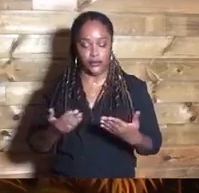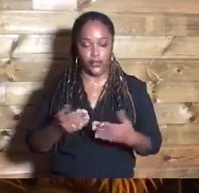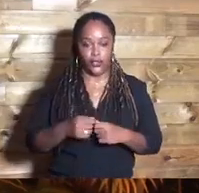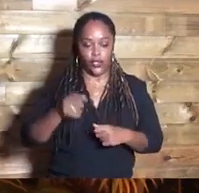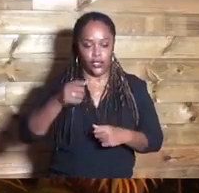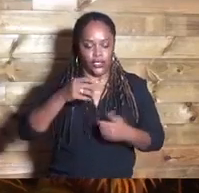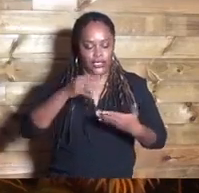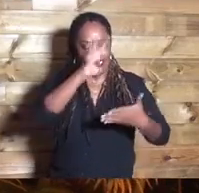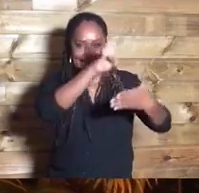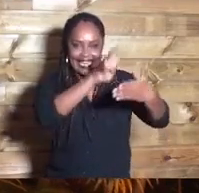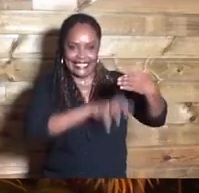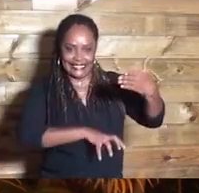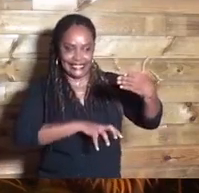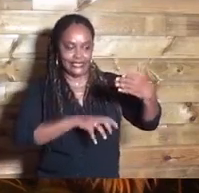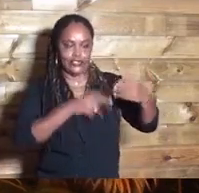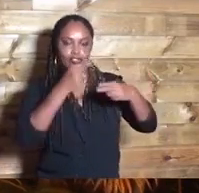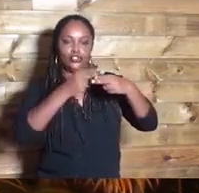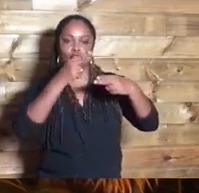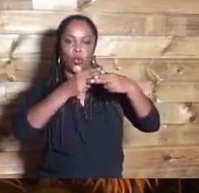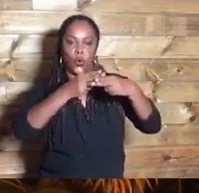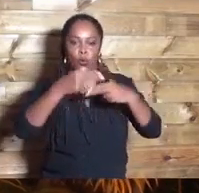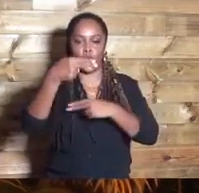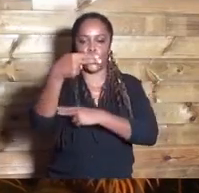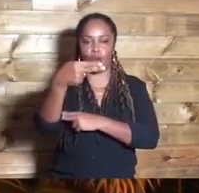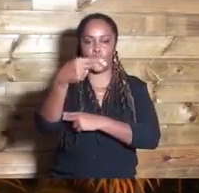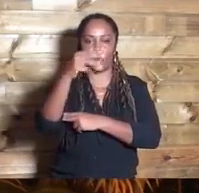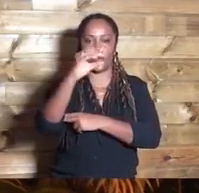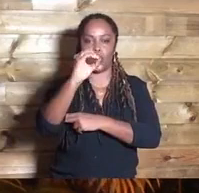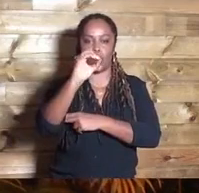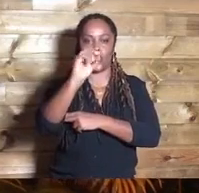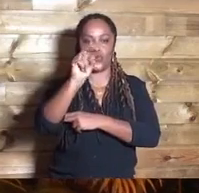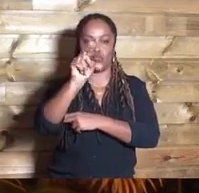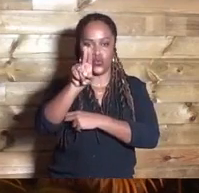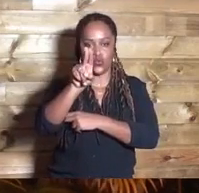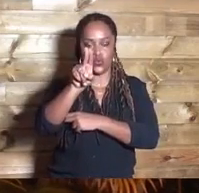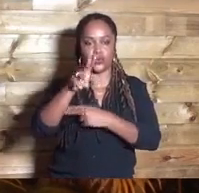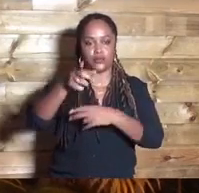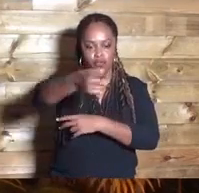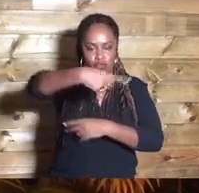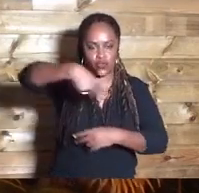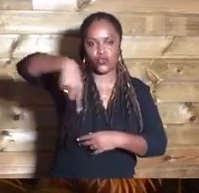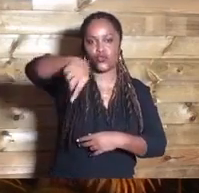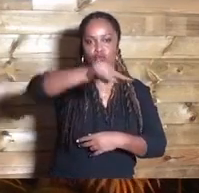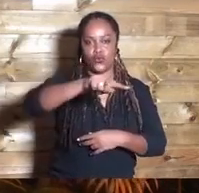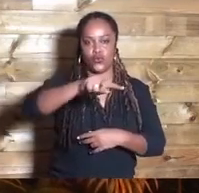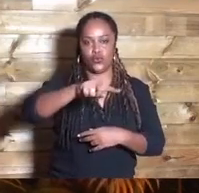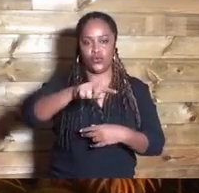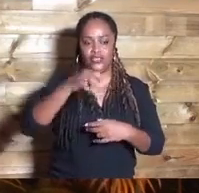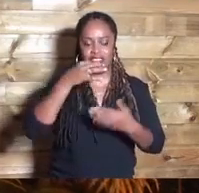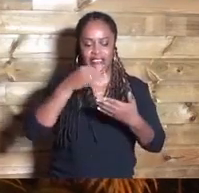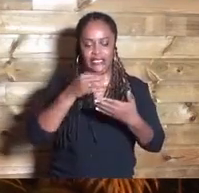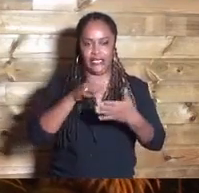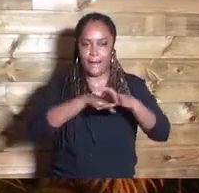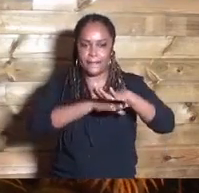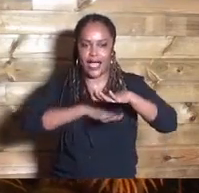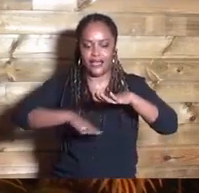« nous » que l'on retrouve dans ces élections aujourd'hui est incontestablement le fruit de toute cette histoire qui